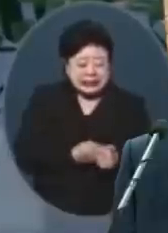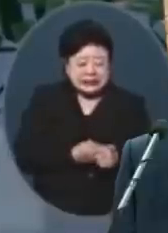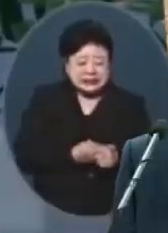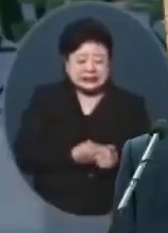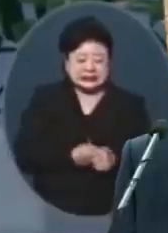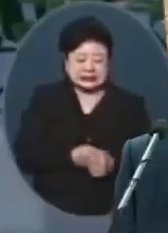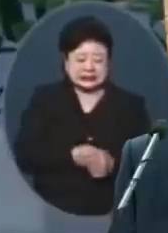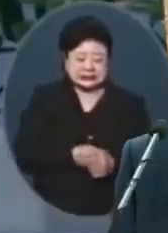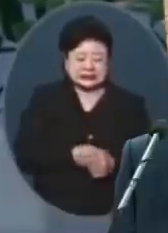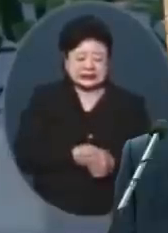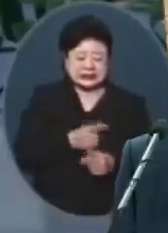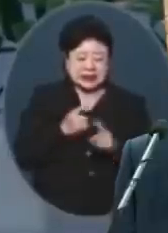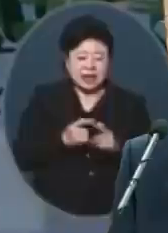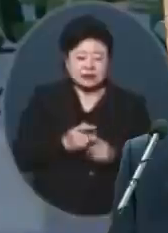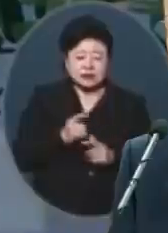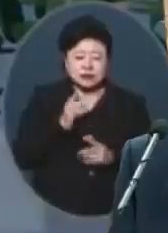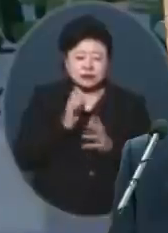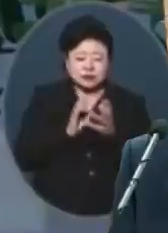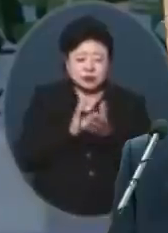생명을 느낍니다